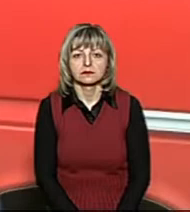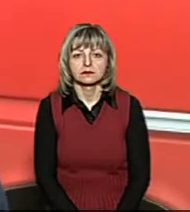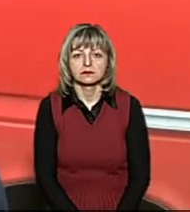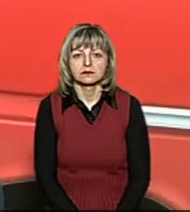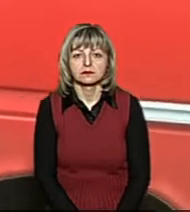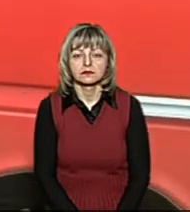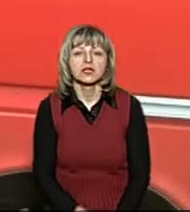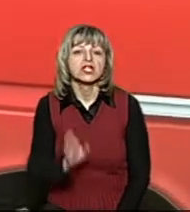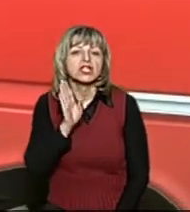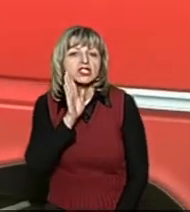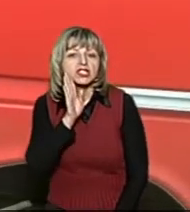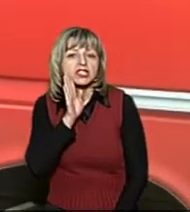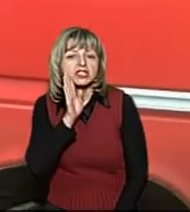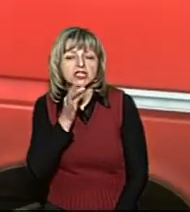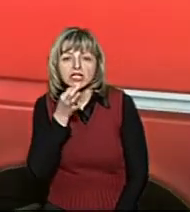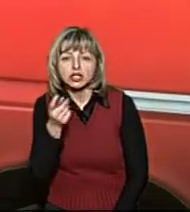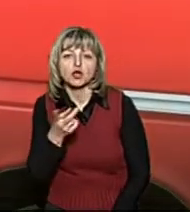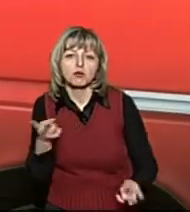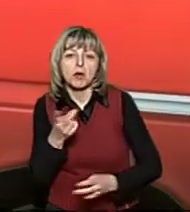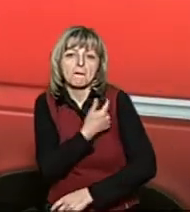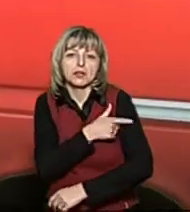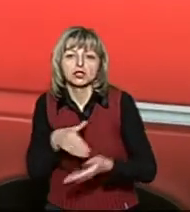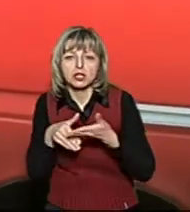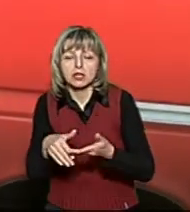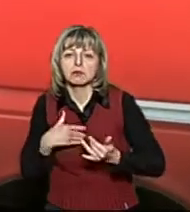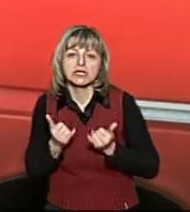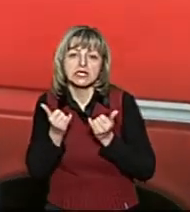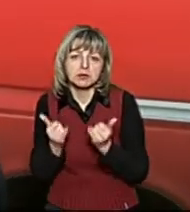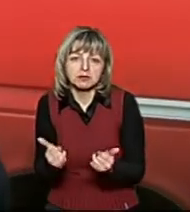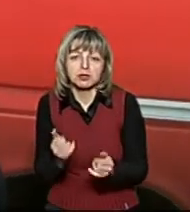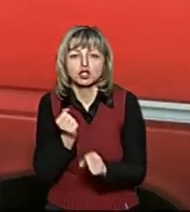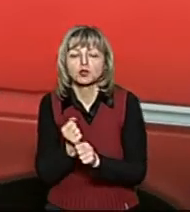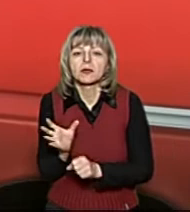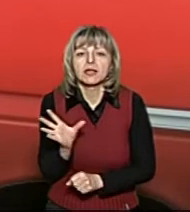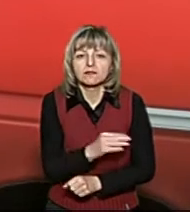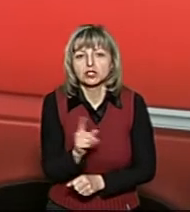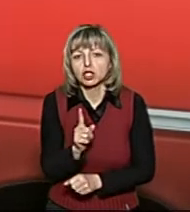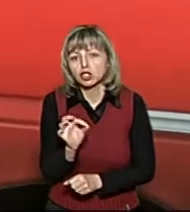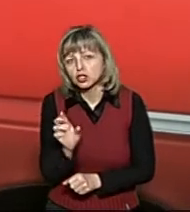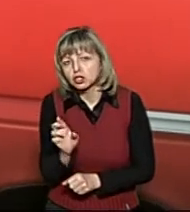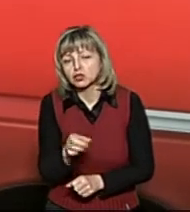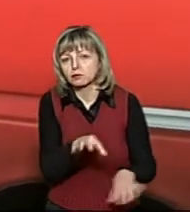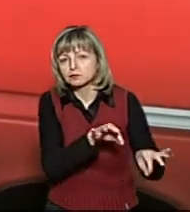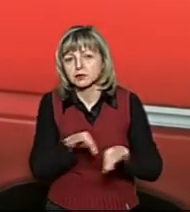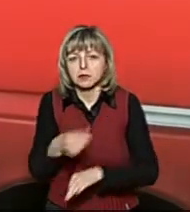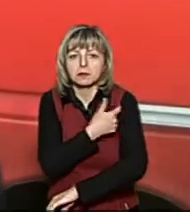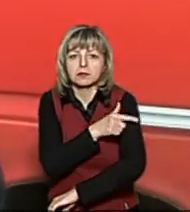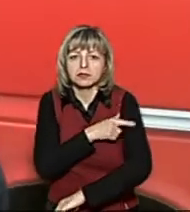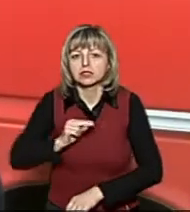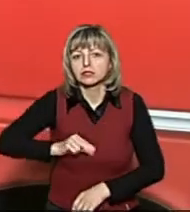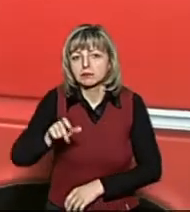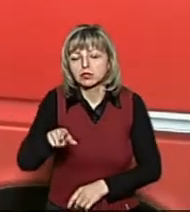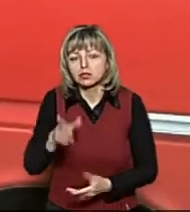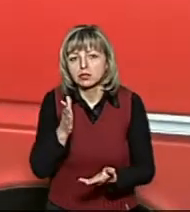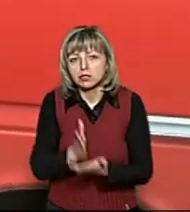Жінка сказала про те, що потребує медичної допомоги. Безумовно, що ми забезпечили і зробили все для того, щоб надати медичну допомогу. Безумовно, тут і присутні